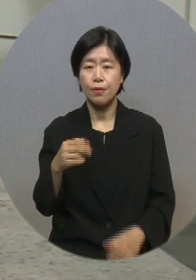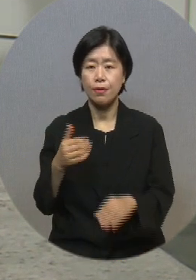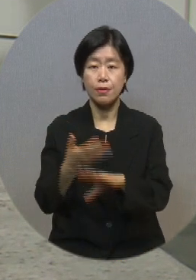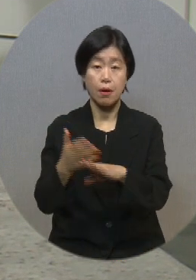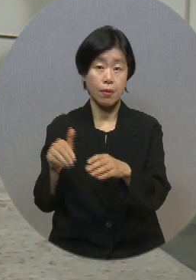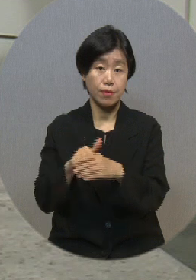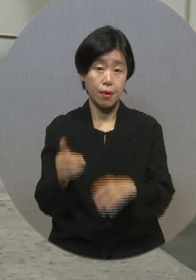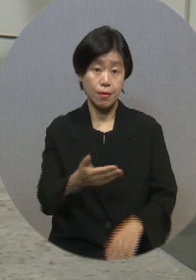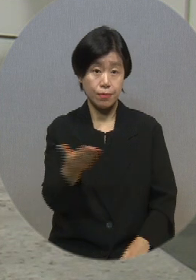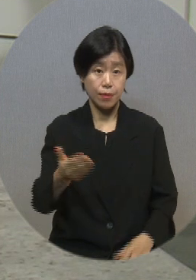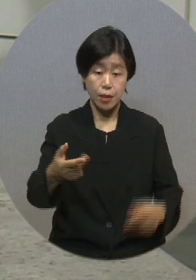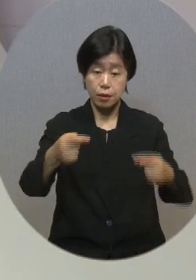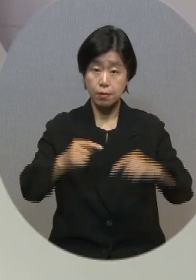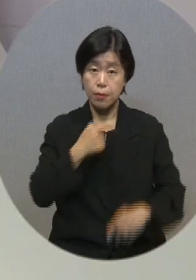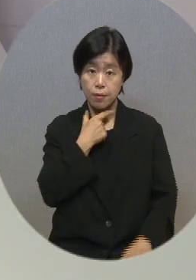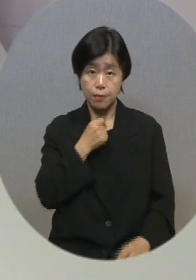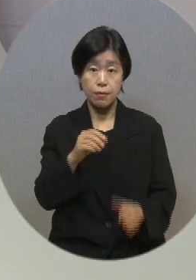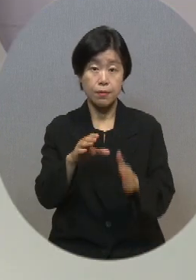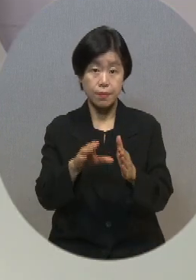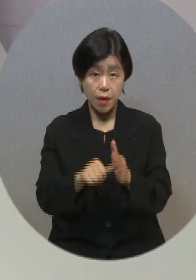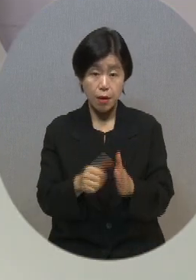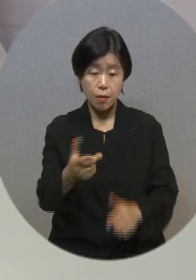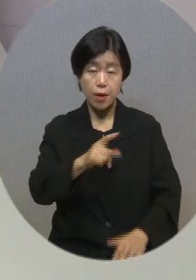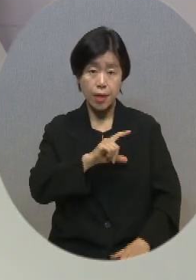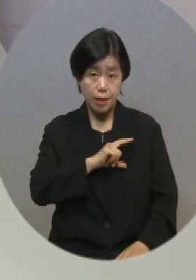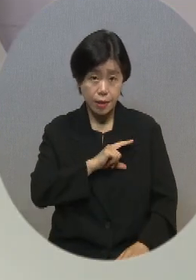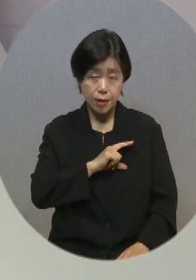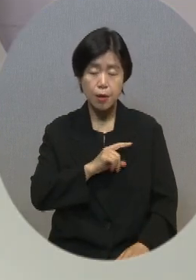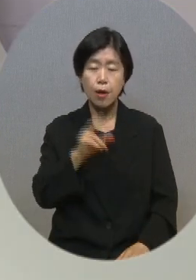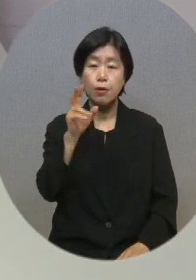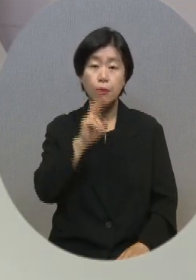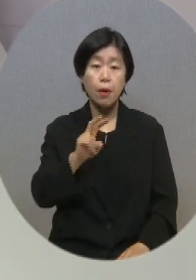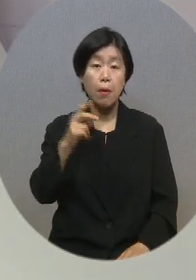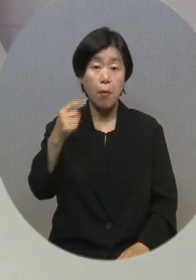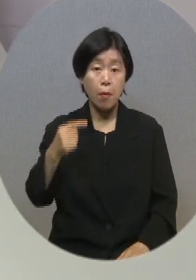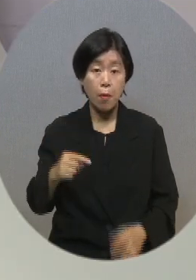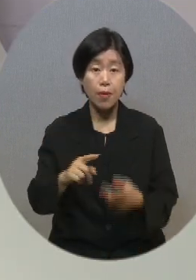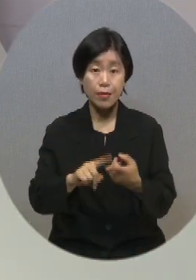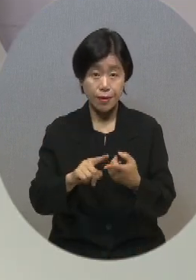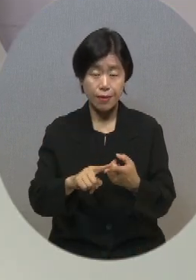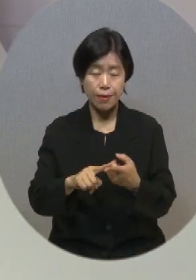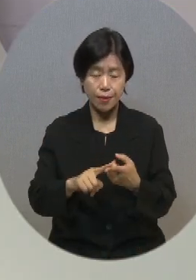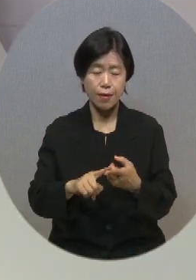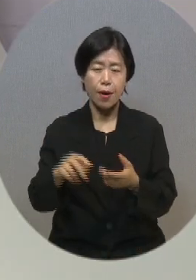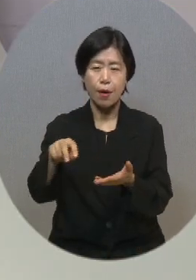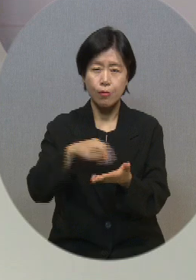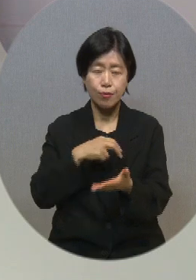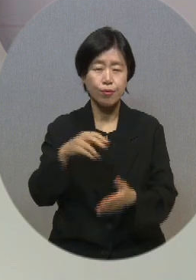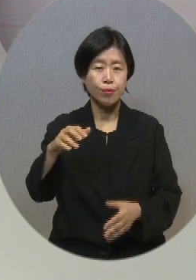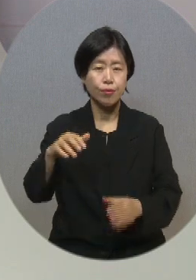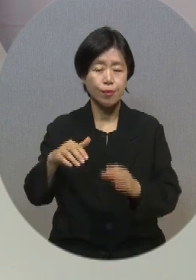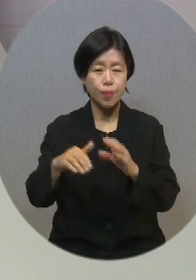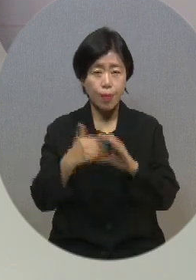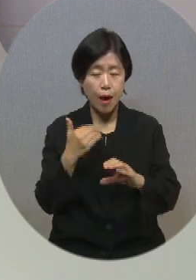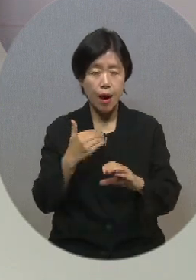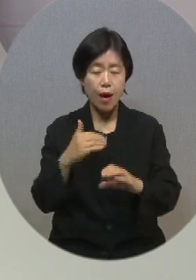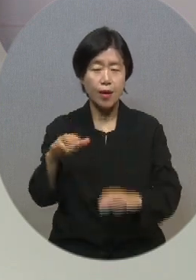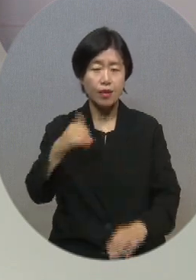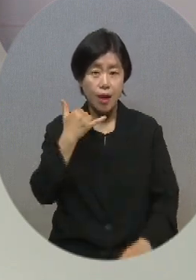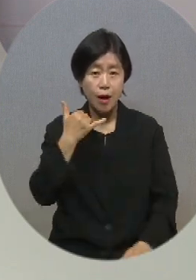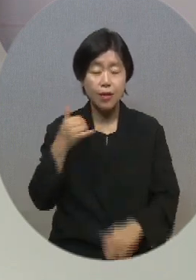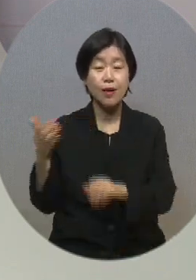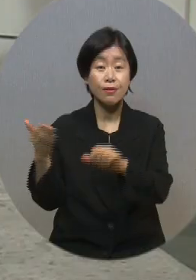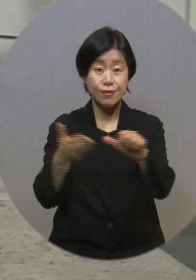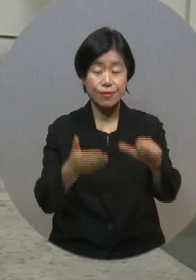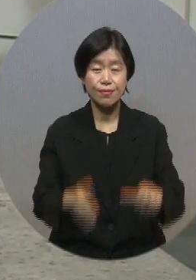여러분 참가를 원하신 분들은 성함과 참가 부문 노래 제목을 전화나 메시지로 꼭 신청을 해주시기 바랍니다. 네. 많은